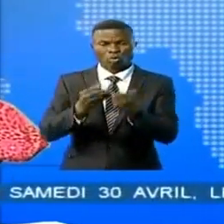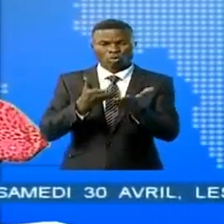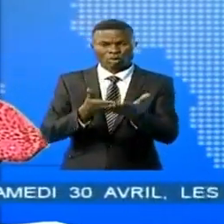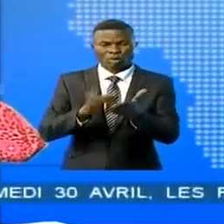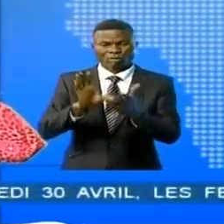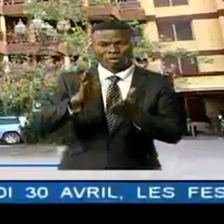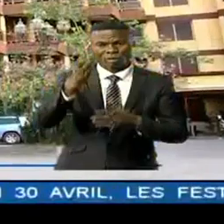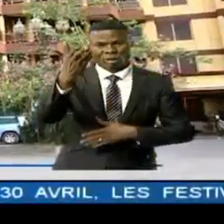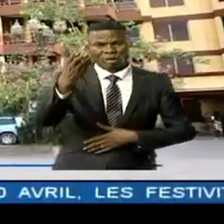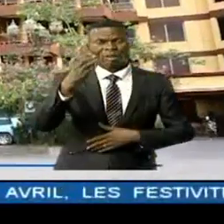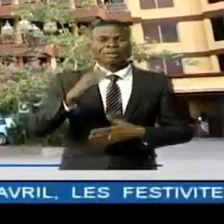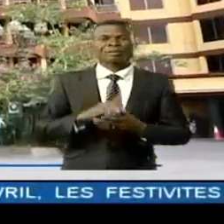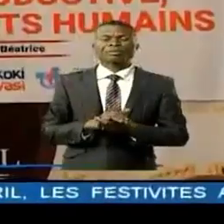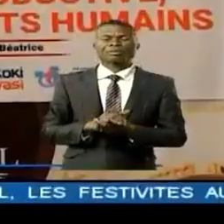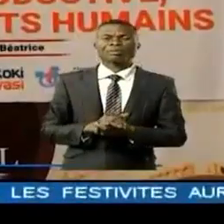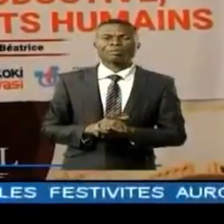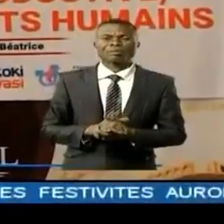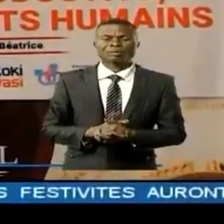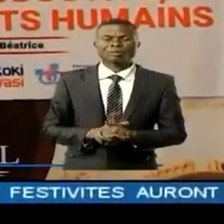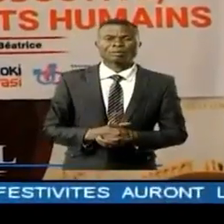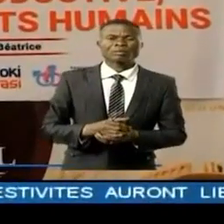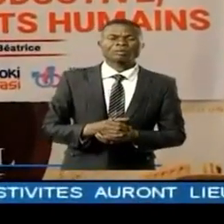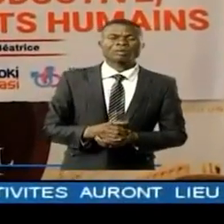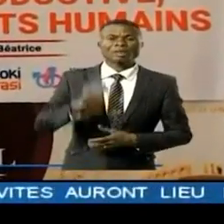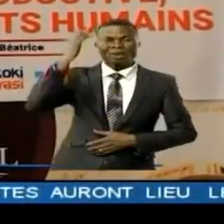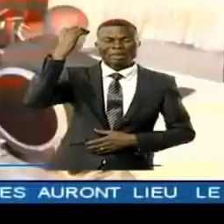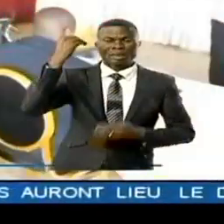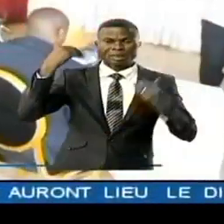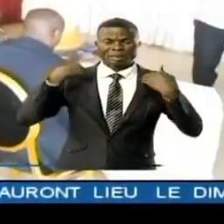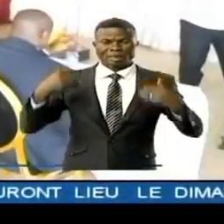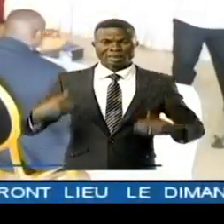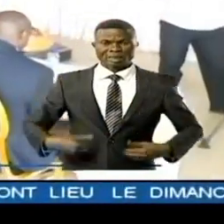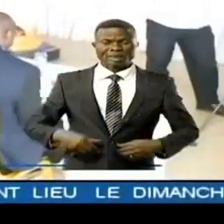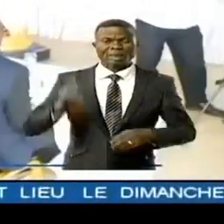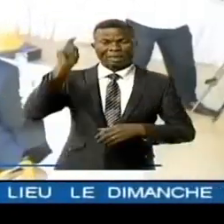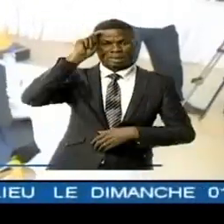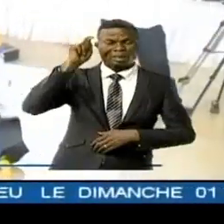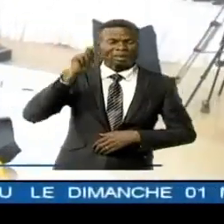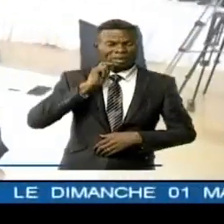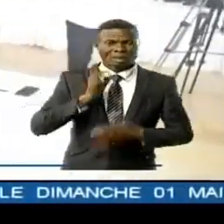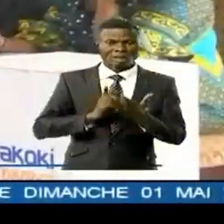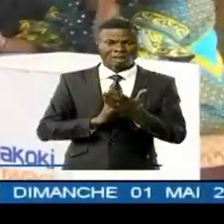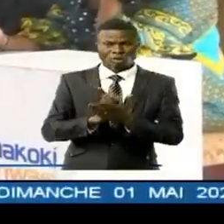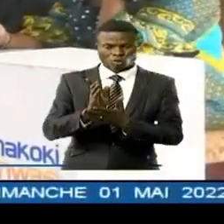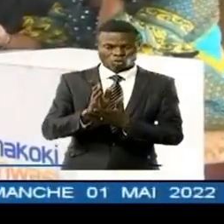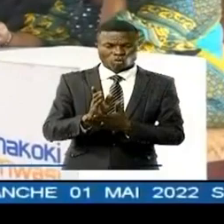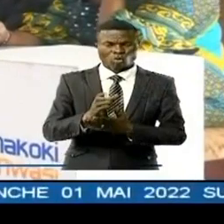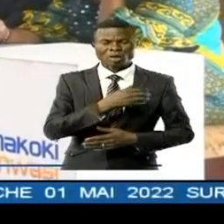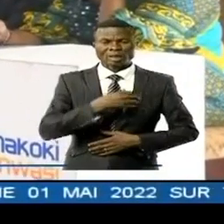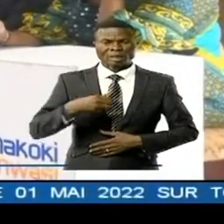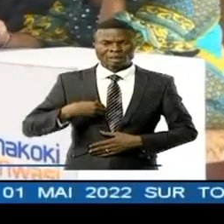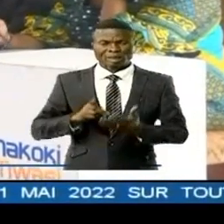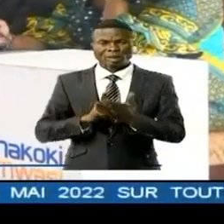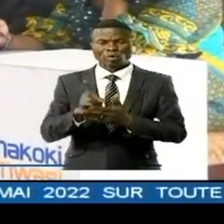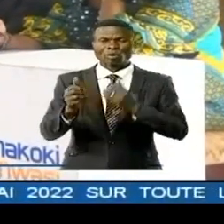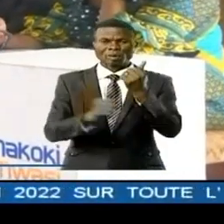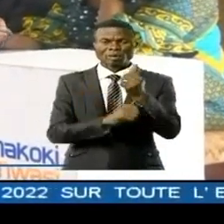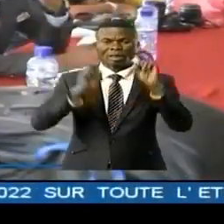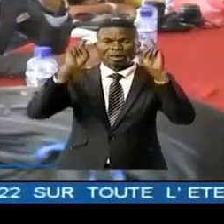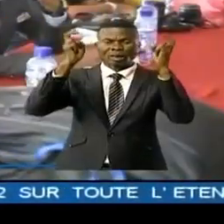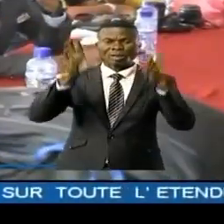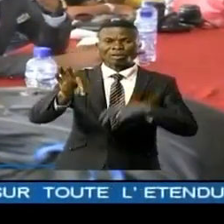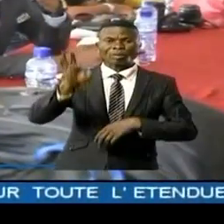voka santé sexuelle et reproductive droits de femmes et droits humains si le thème tiré du